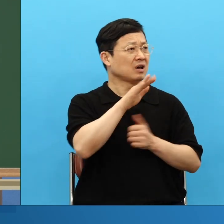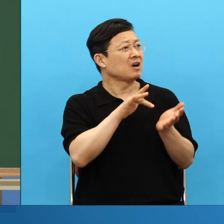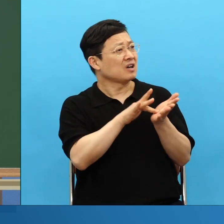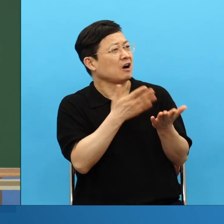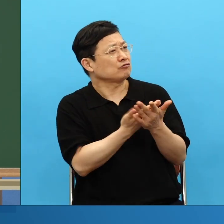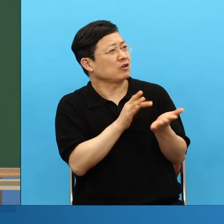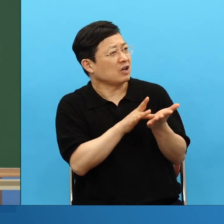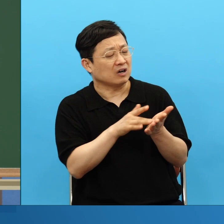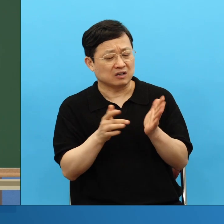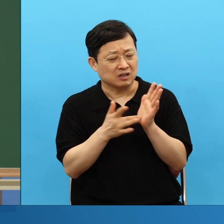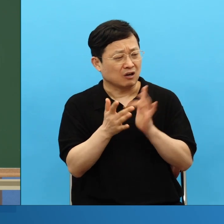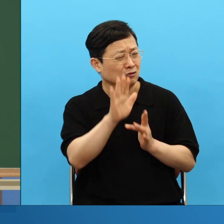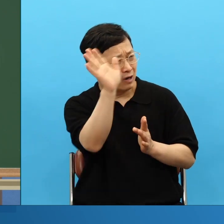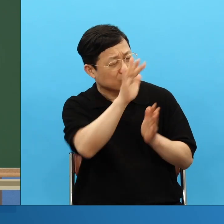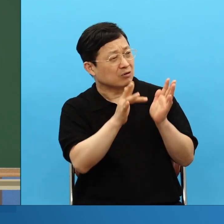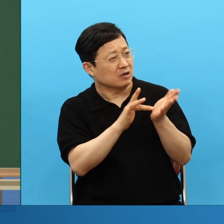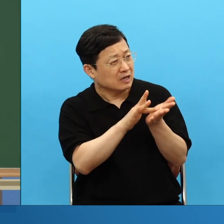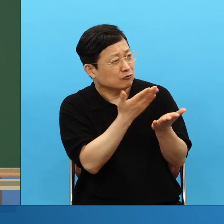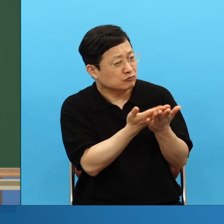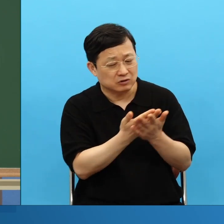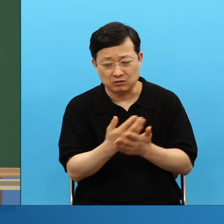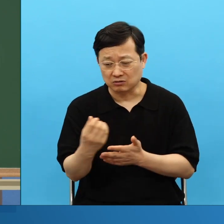그러면 환자가 약국에 계속 올까요?